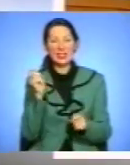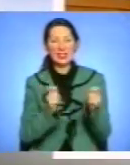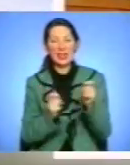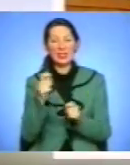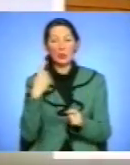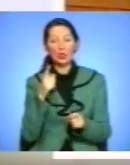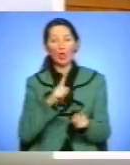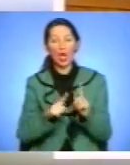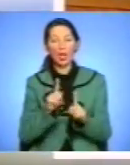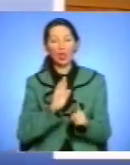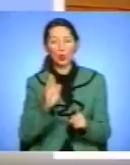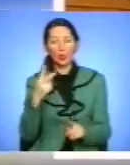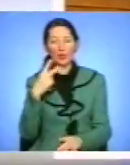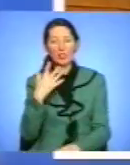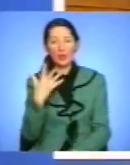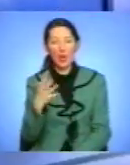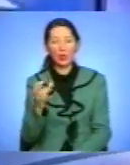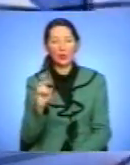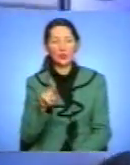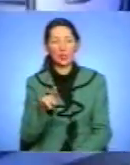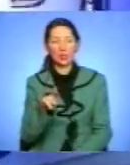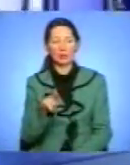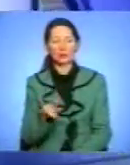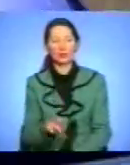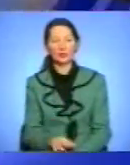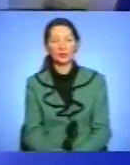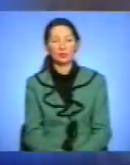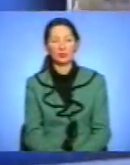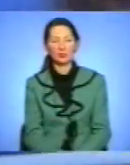яке відбудеться 25 січня.